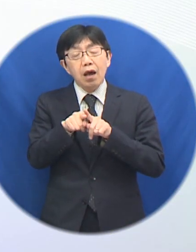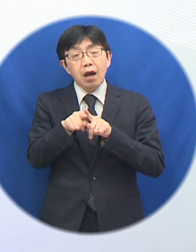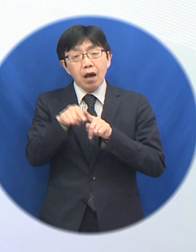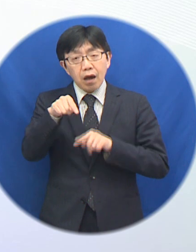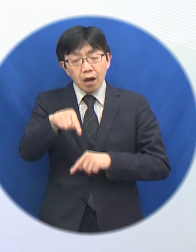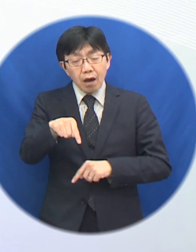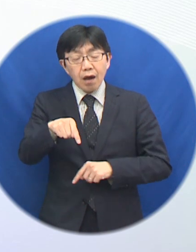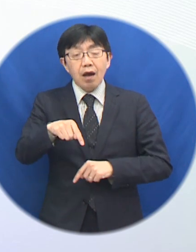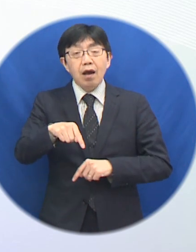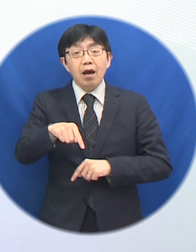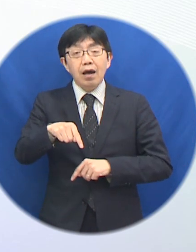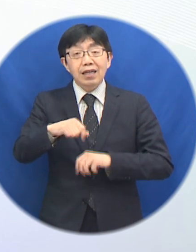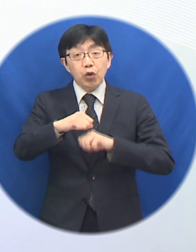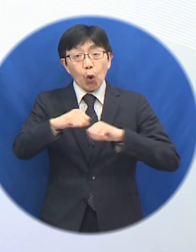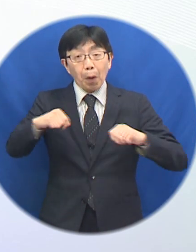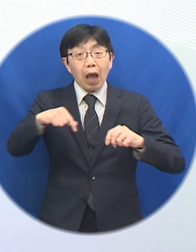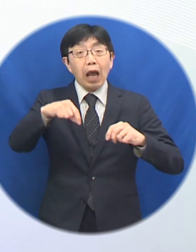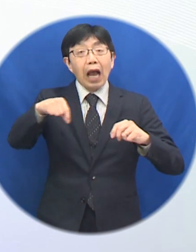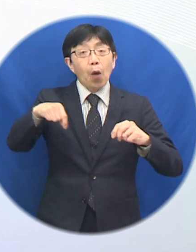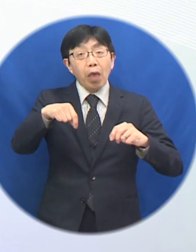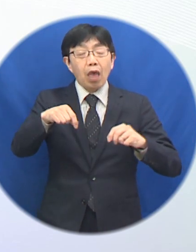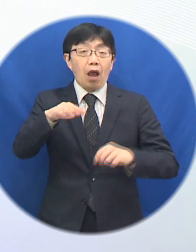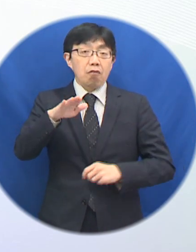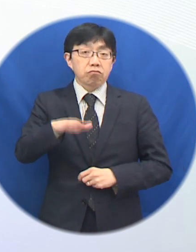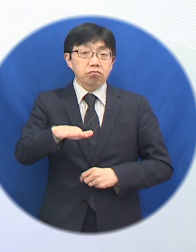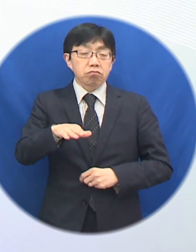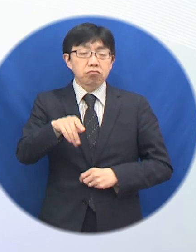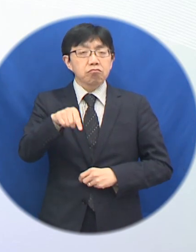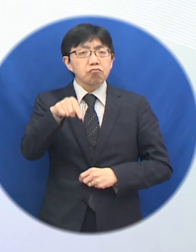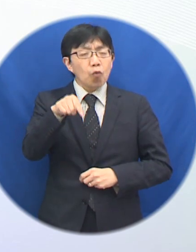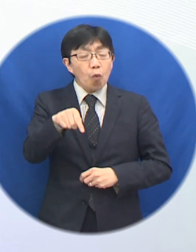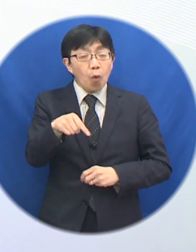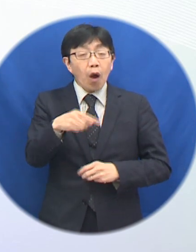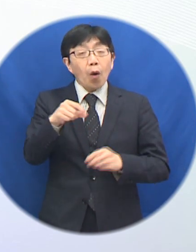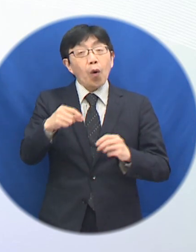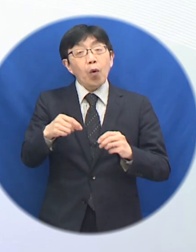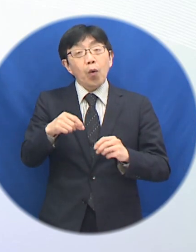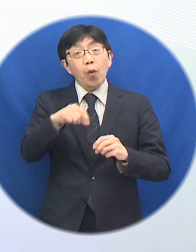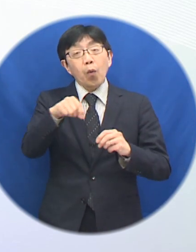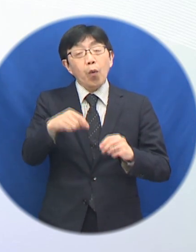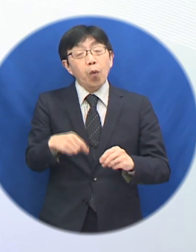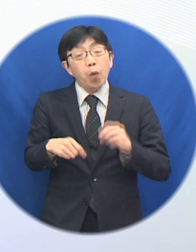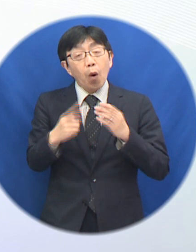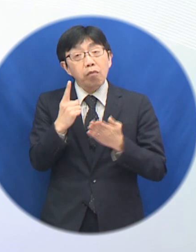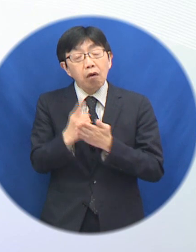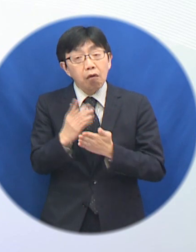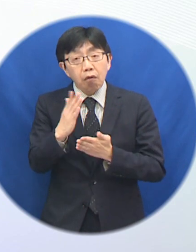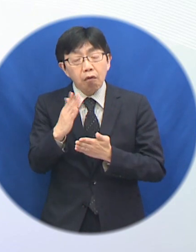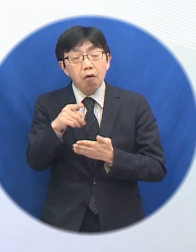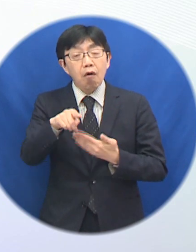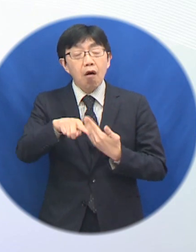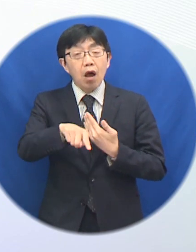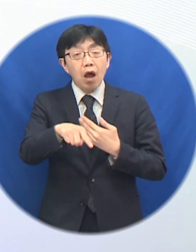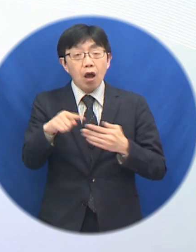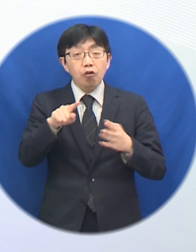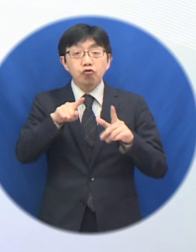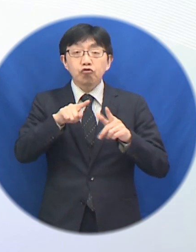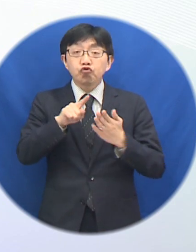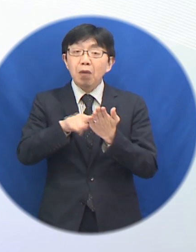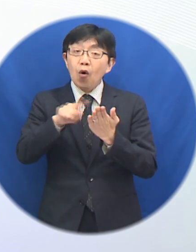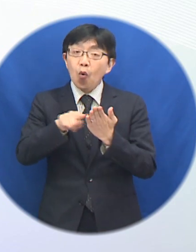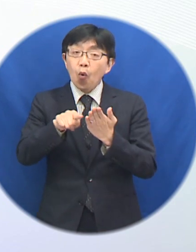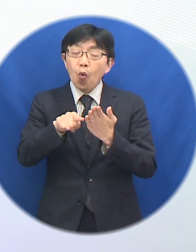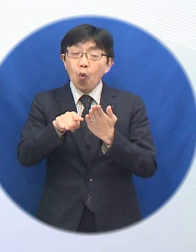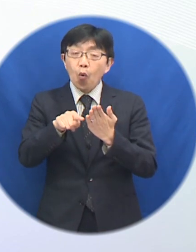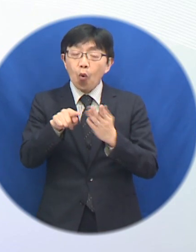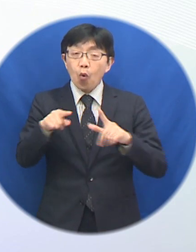もここではですね、スマホやタブレットの教室や個別相談なども行っています。スマ